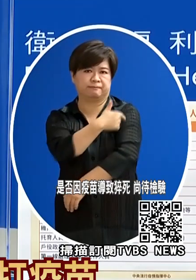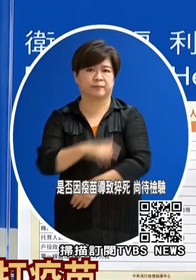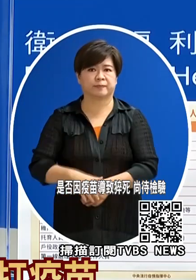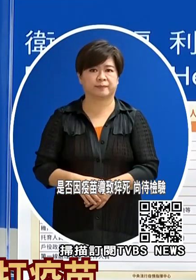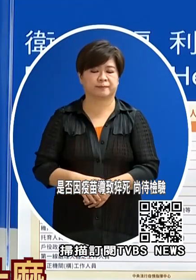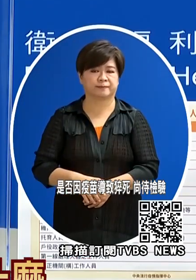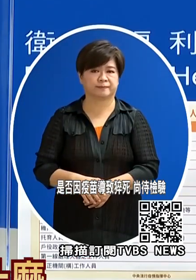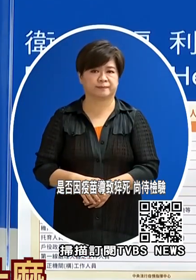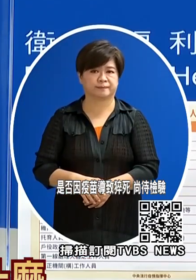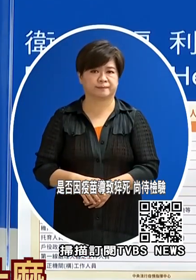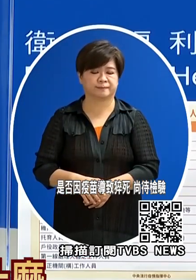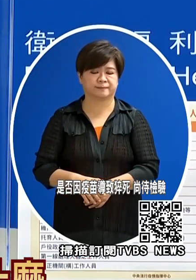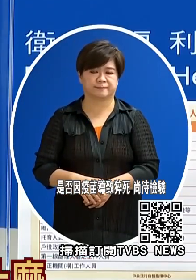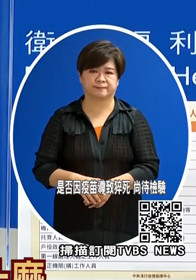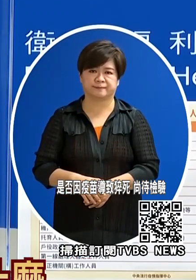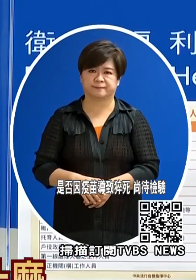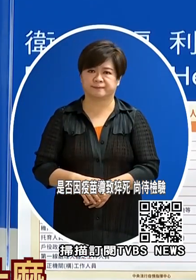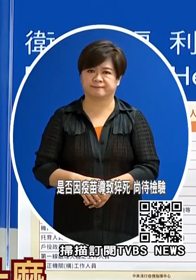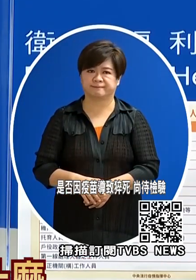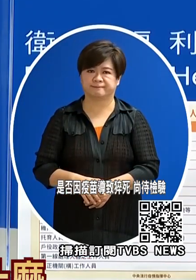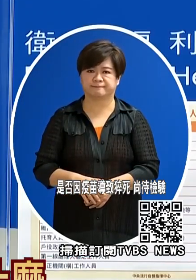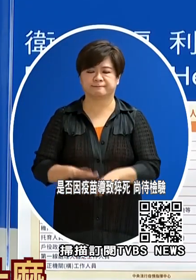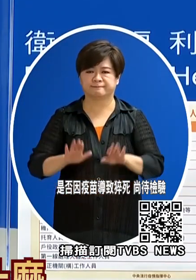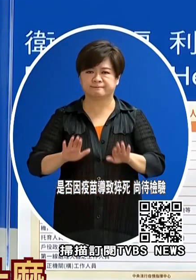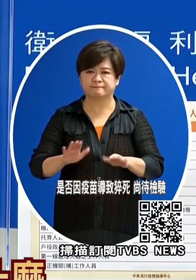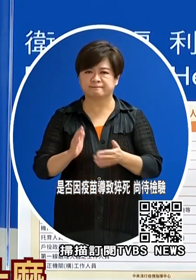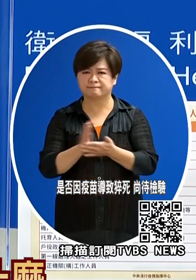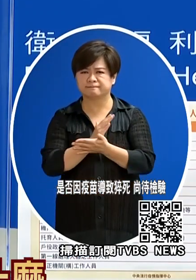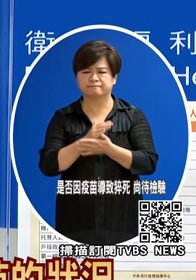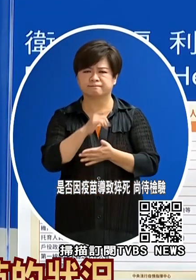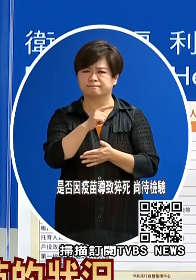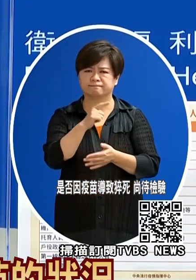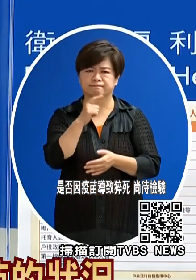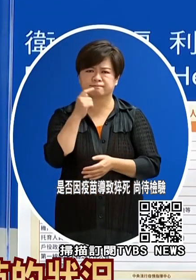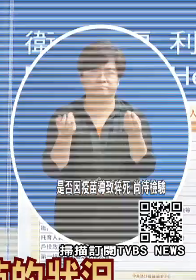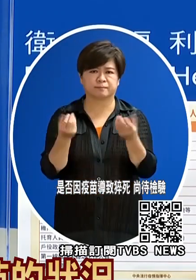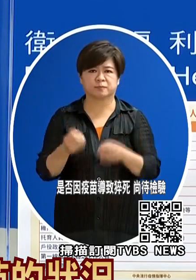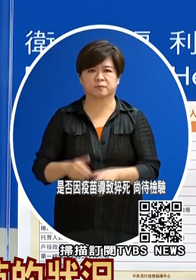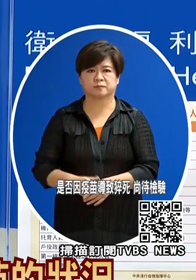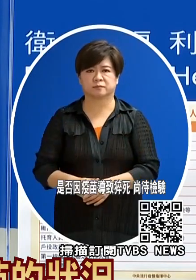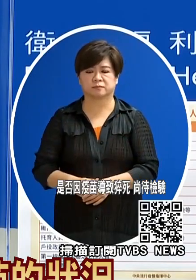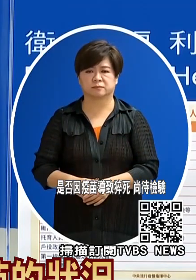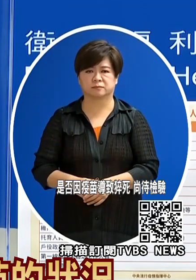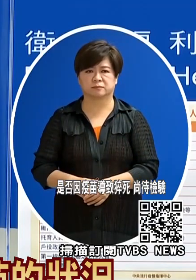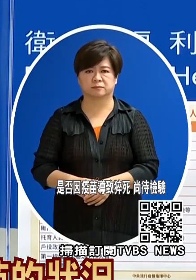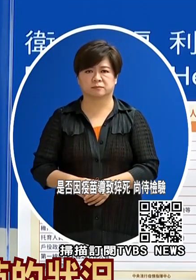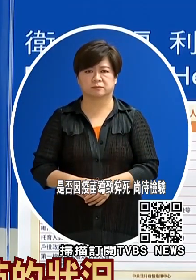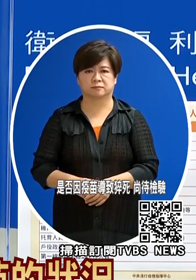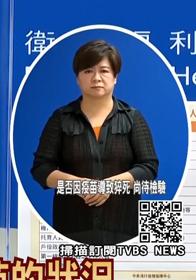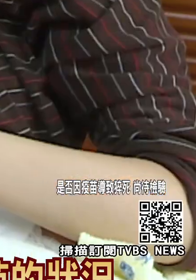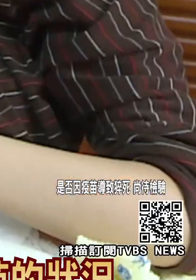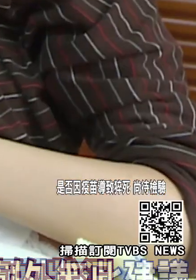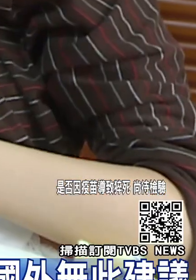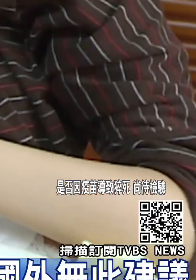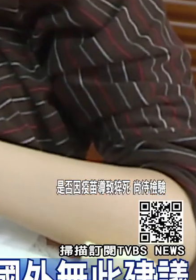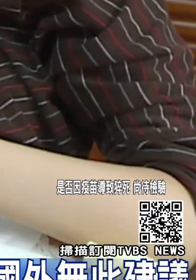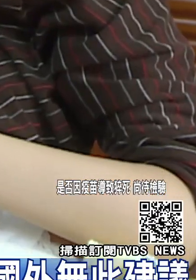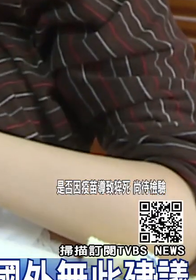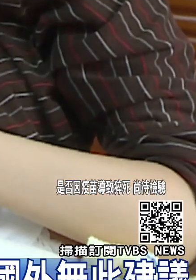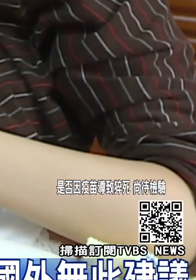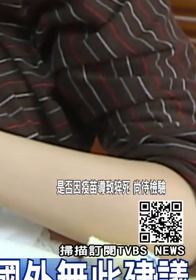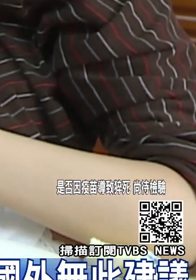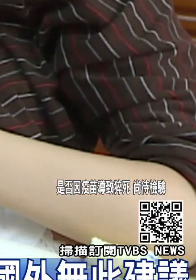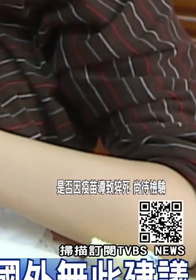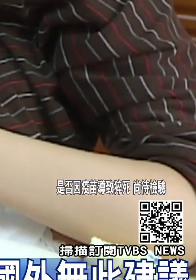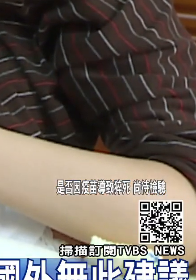议施打疫苗哈，所以应该是没有什么特别的不适合施打疫苗的状况。 哺乳中的妈妈如